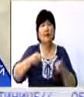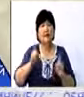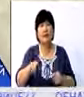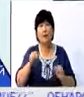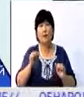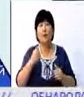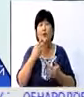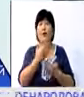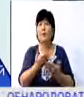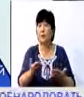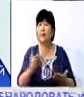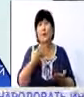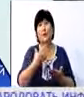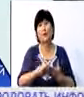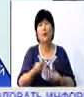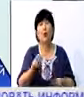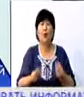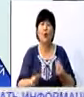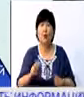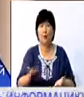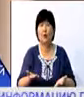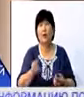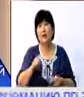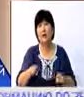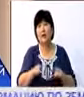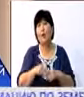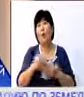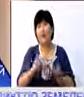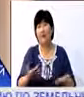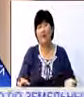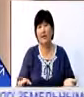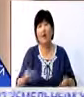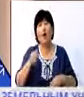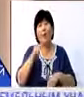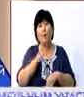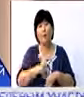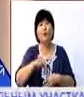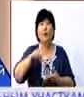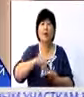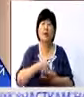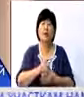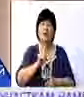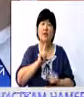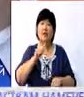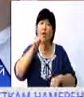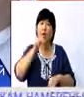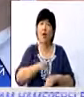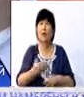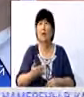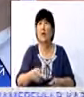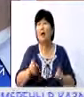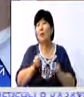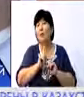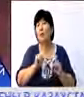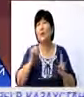можете протестировать свою игрушку именно в таком виде, почувствовать, побыть. Немножко ощутить вот эти вот. Множество